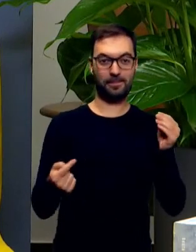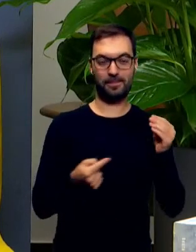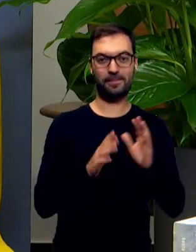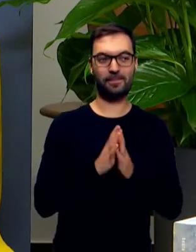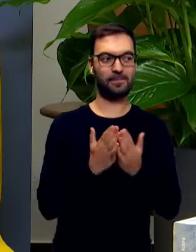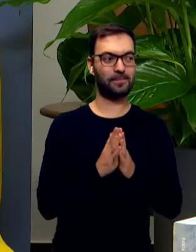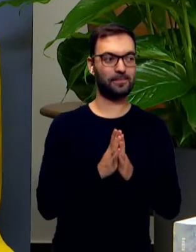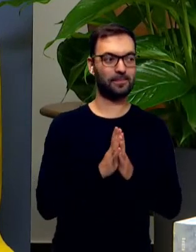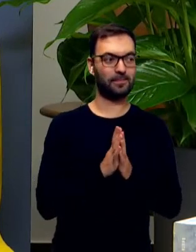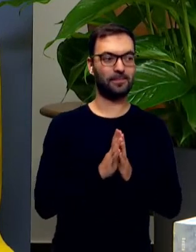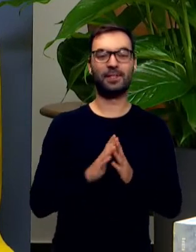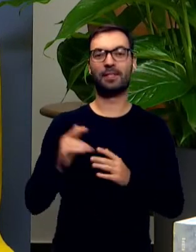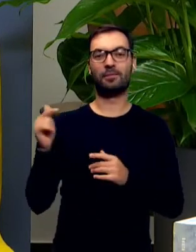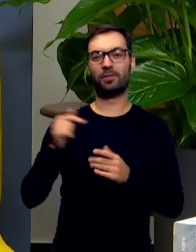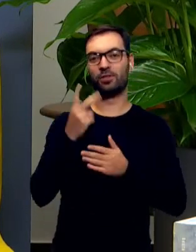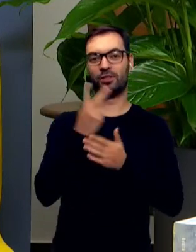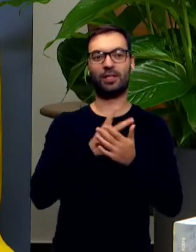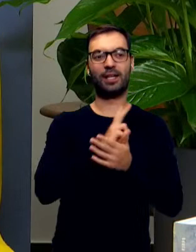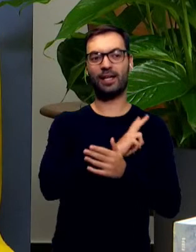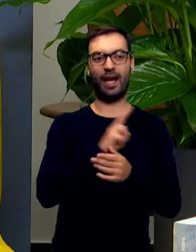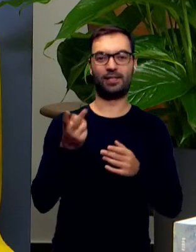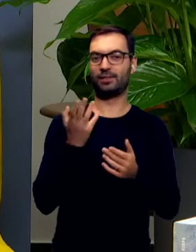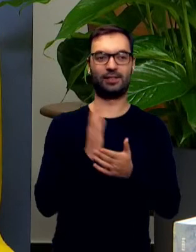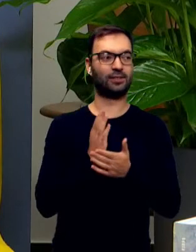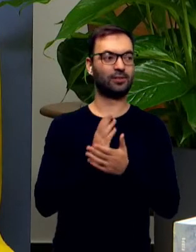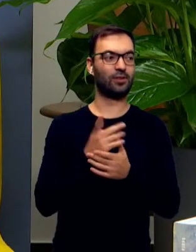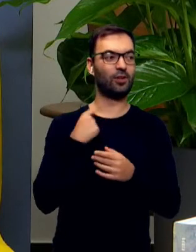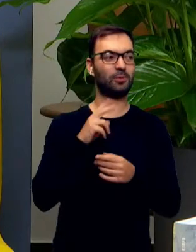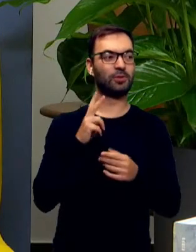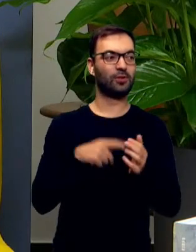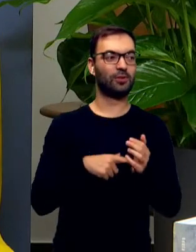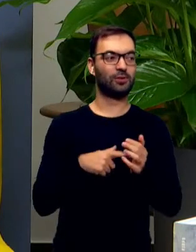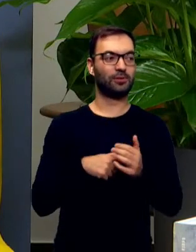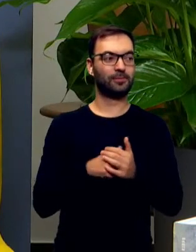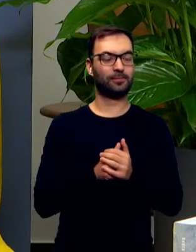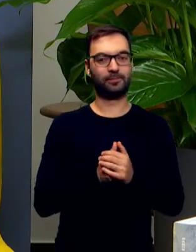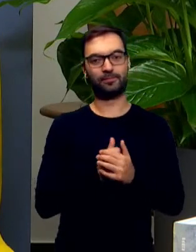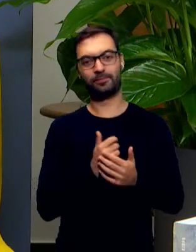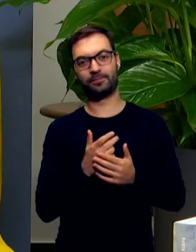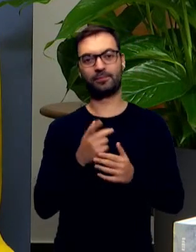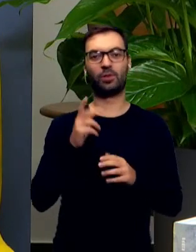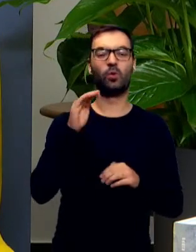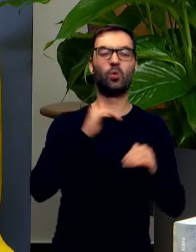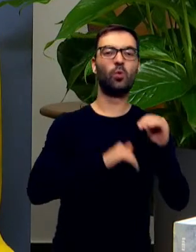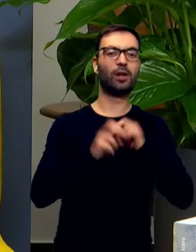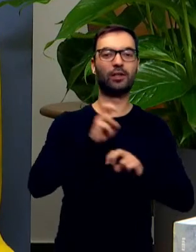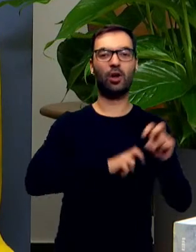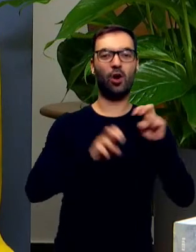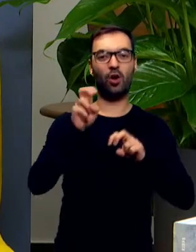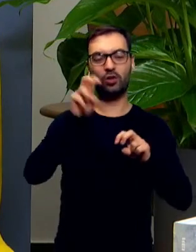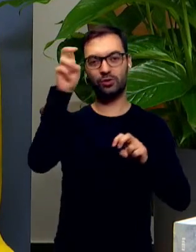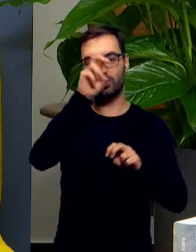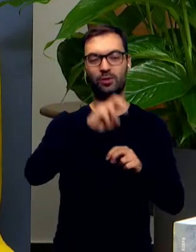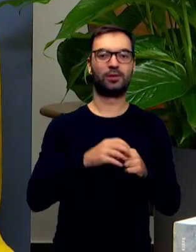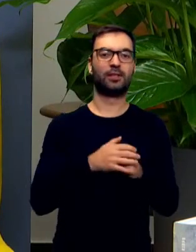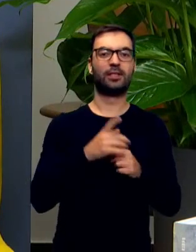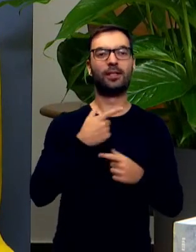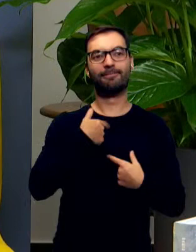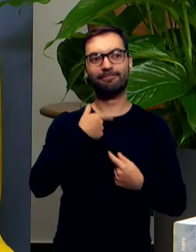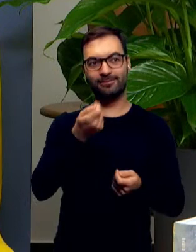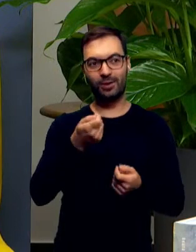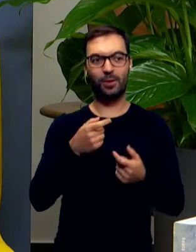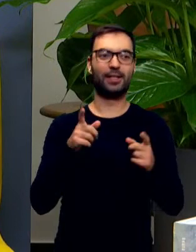to jest książka, którą powinien przeczytać każdy, nie tylko ci, którzy chodzą po górach, których ciągnie w góry,